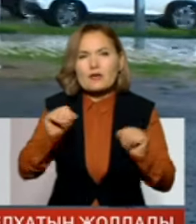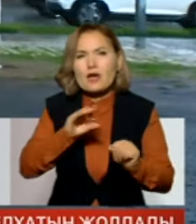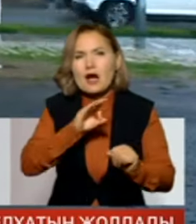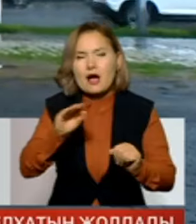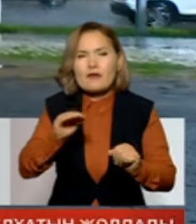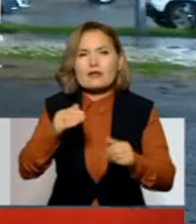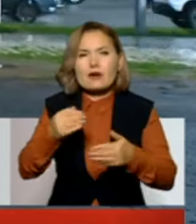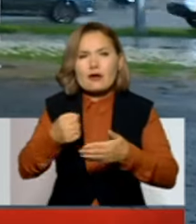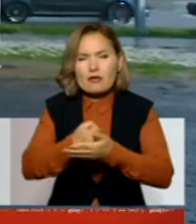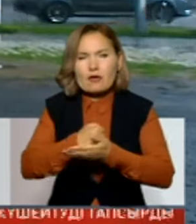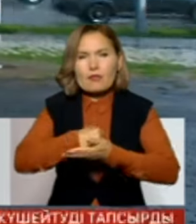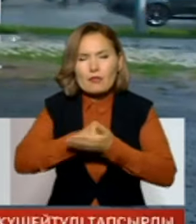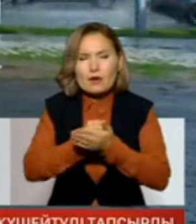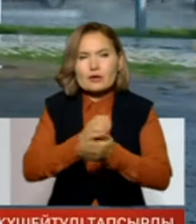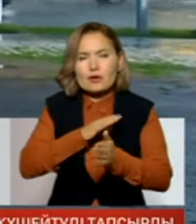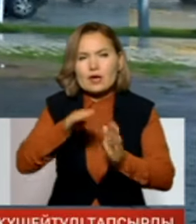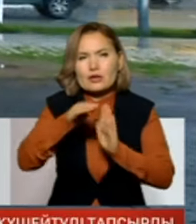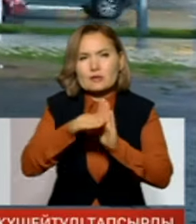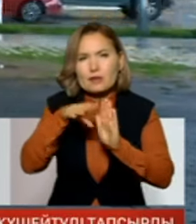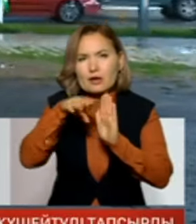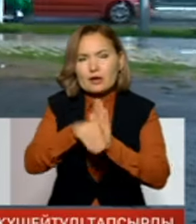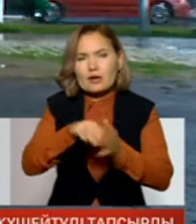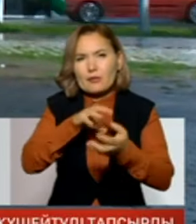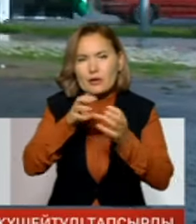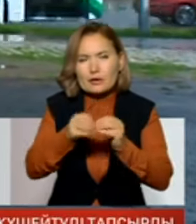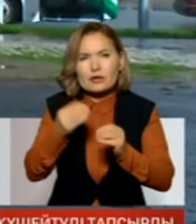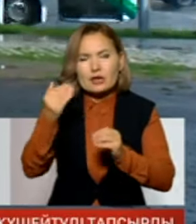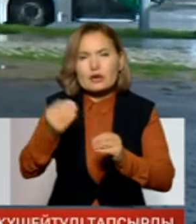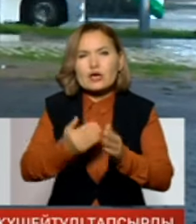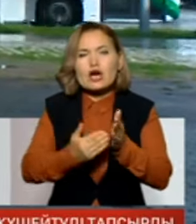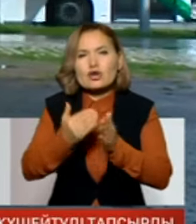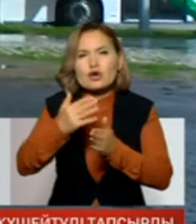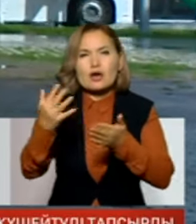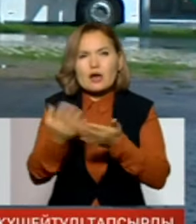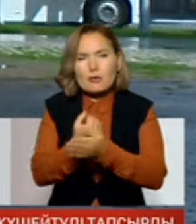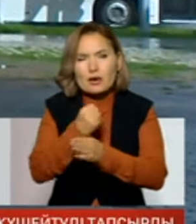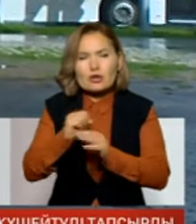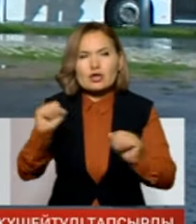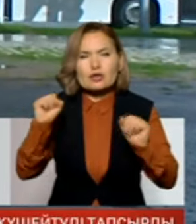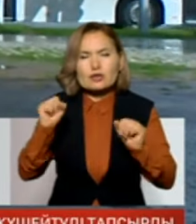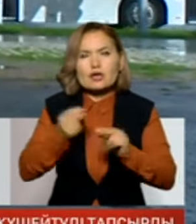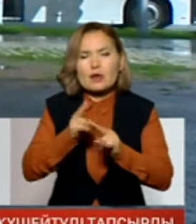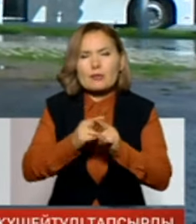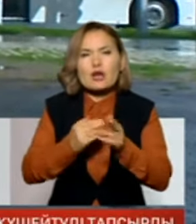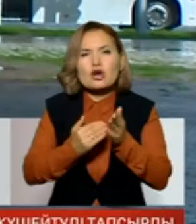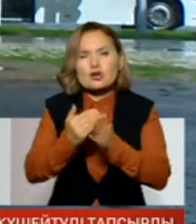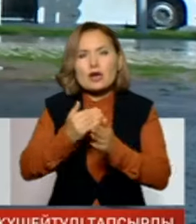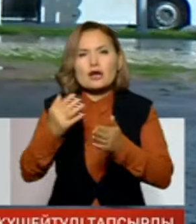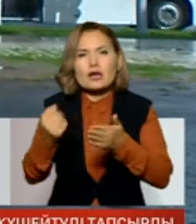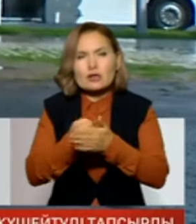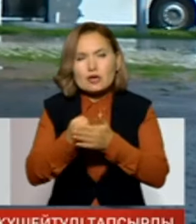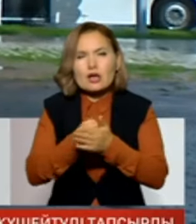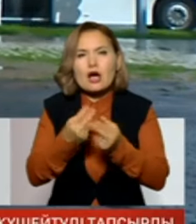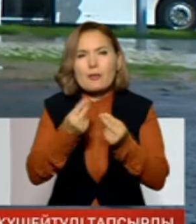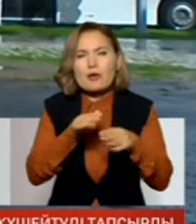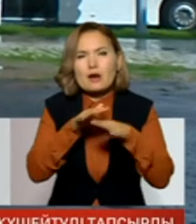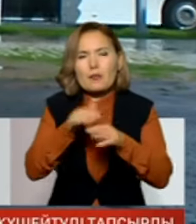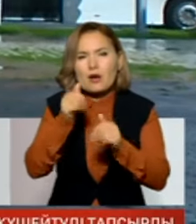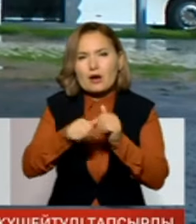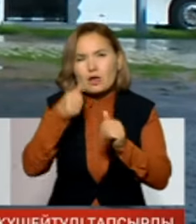деп бекітіп тастаған, тізімге кіргізген. Оларды жоғары жетістіктер спорт дейді. Жоғары жетістіктер спортына бюджеттен